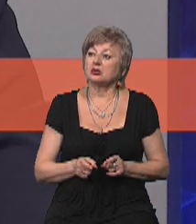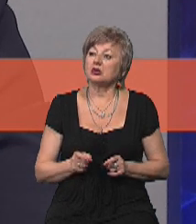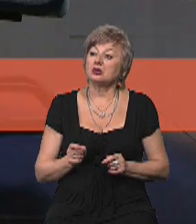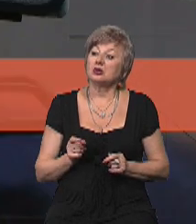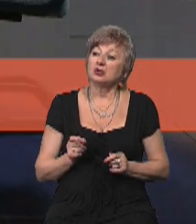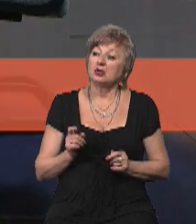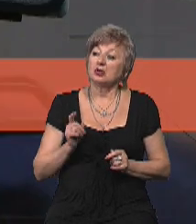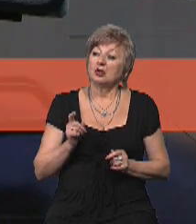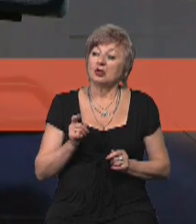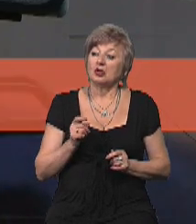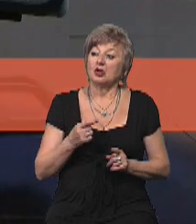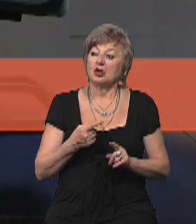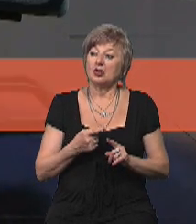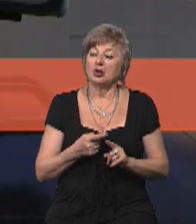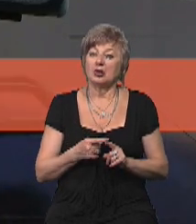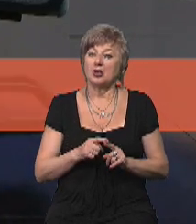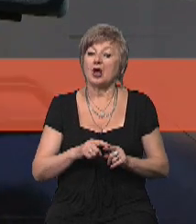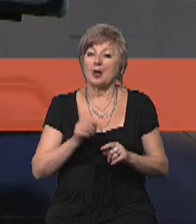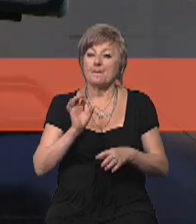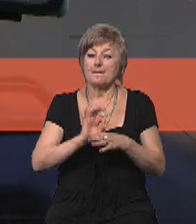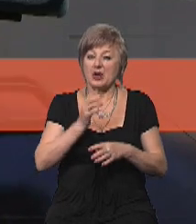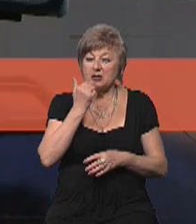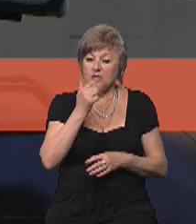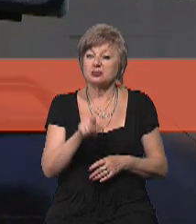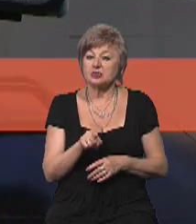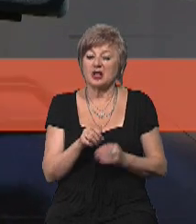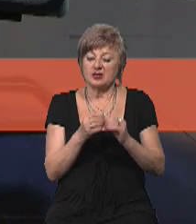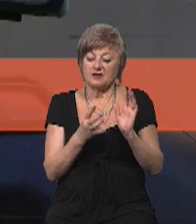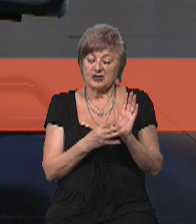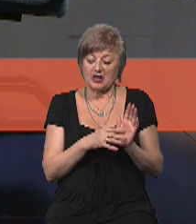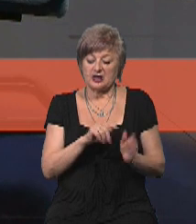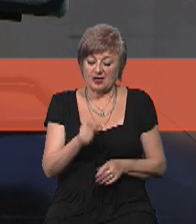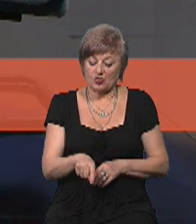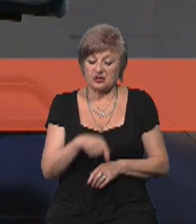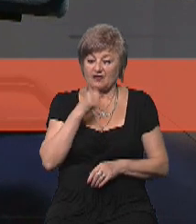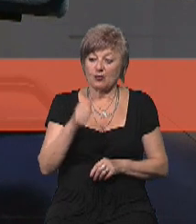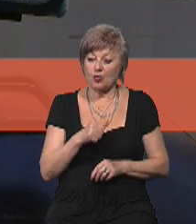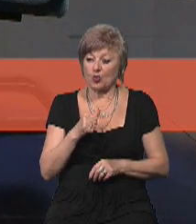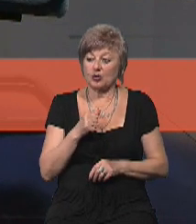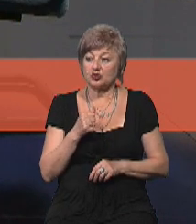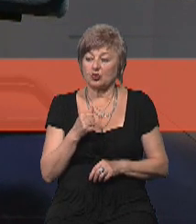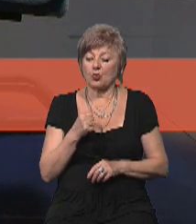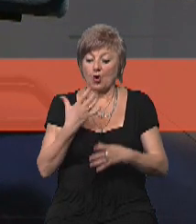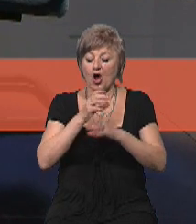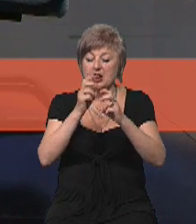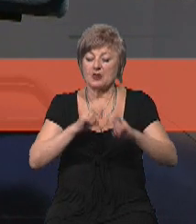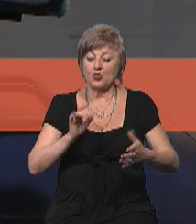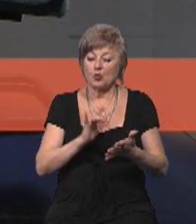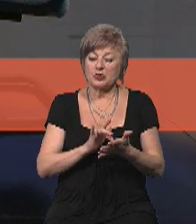речі, тих, хто хворіє на алергії, от 19 серпня цього року обласний лабораторний